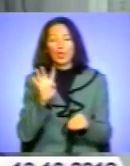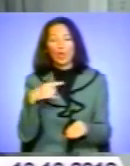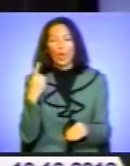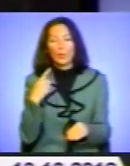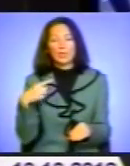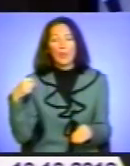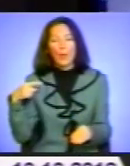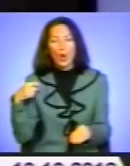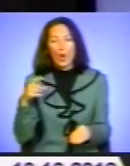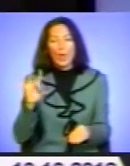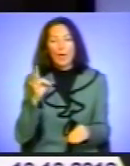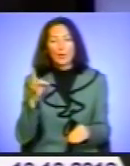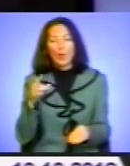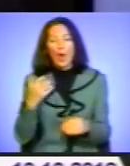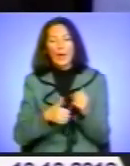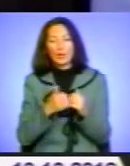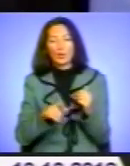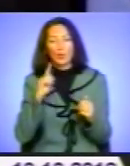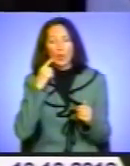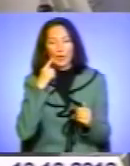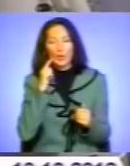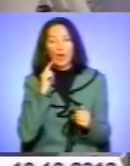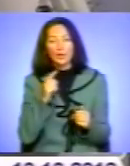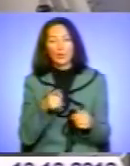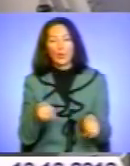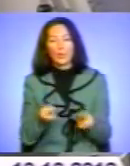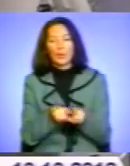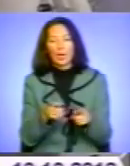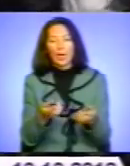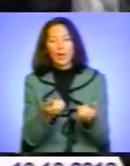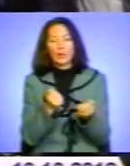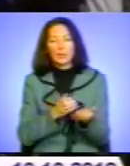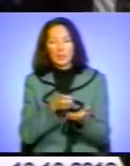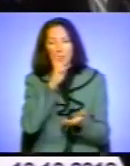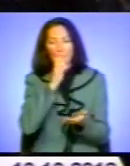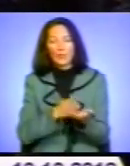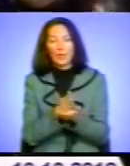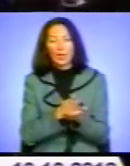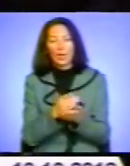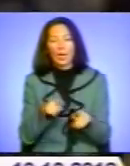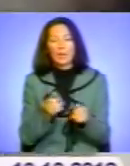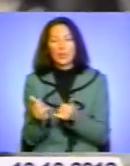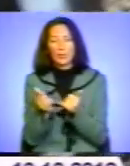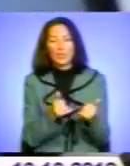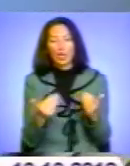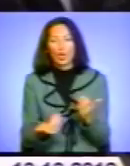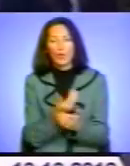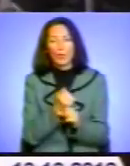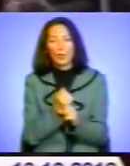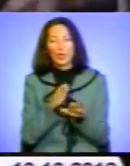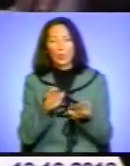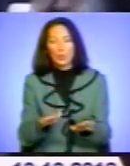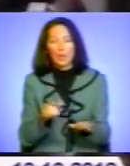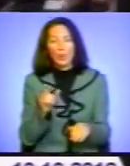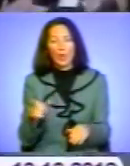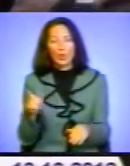Кіровоградську. Цей статус дозволить не лише отримувати більше фінансування з держбюджету, а й забезпечити новими робочими місцями медпрацівників. Також